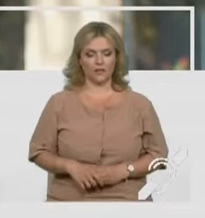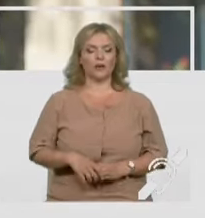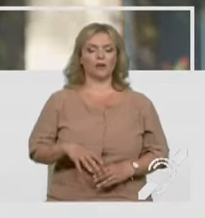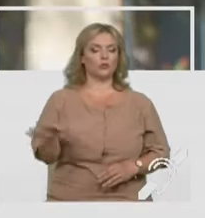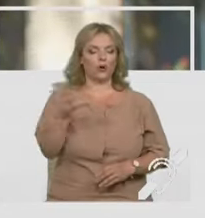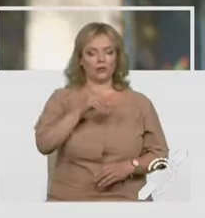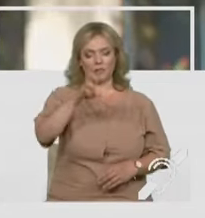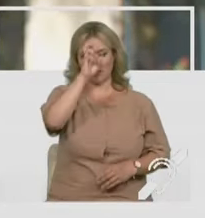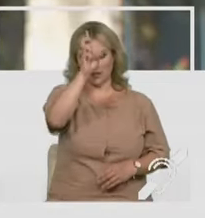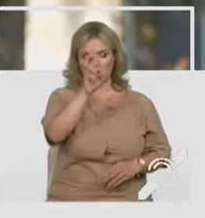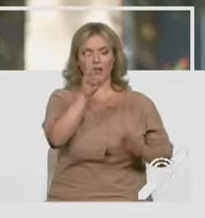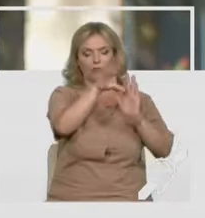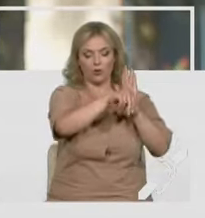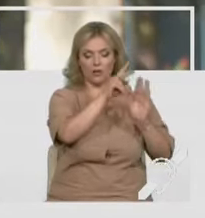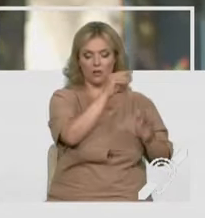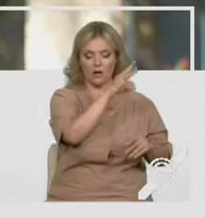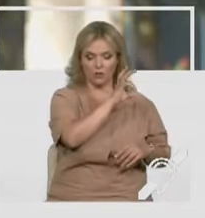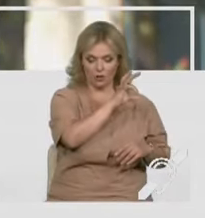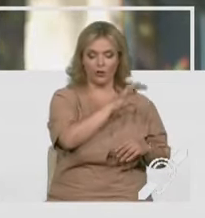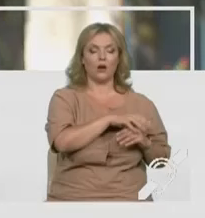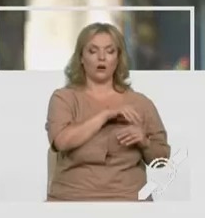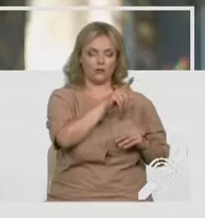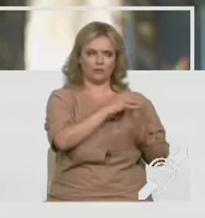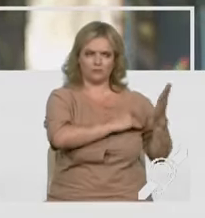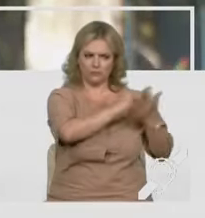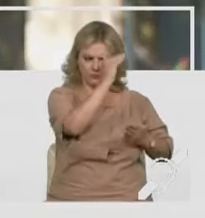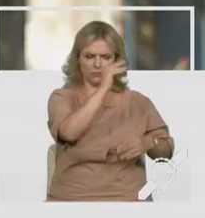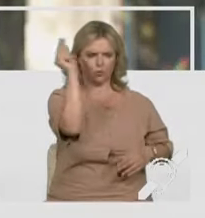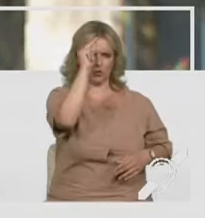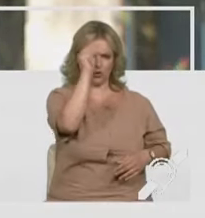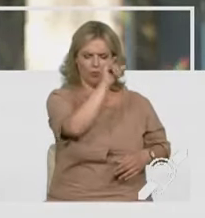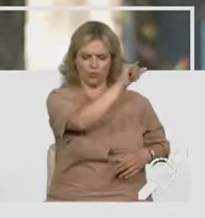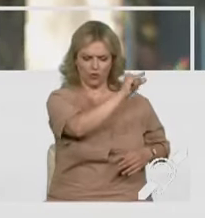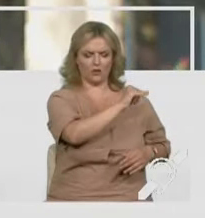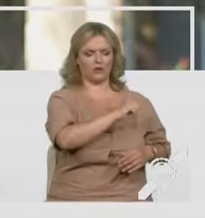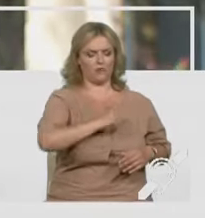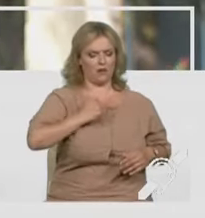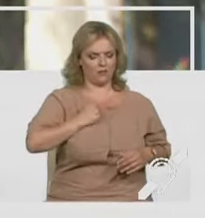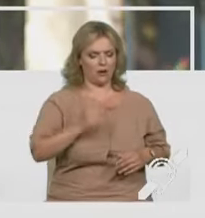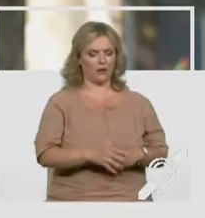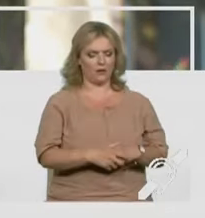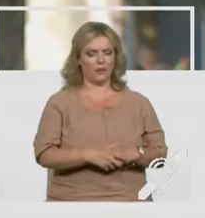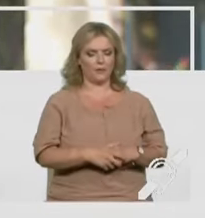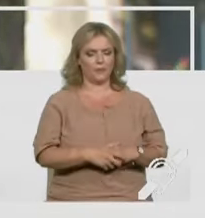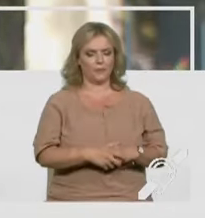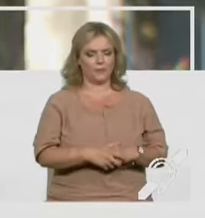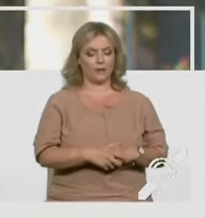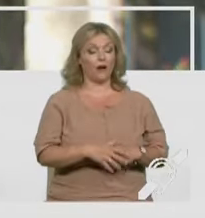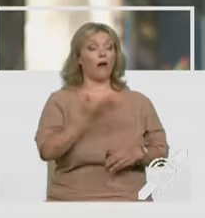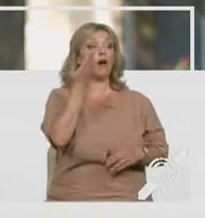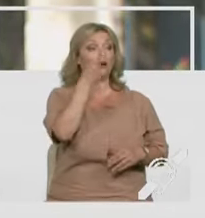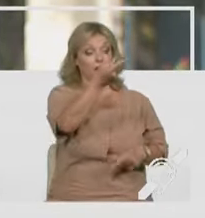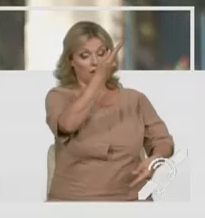NATO, sunt instruiri moderne, respectiv acesta este și scopul ei la